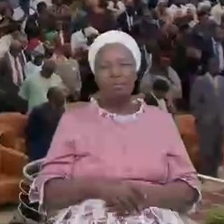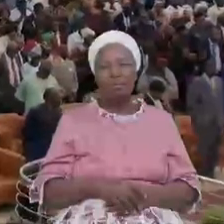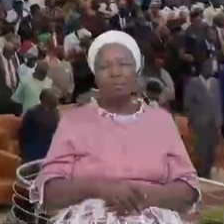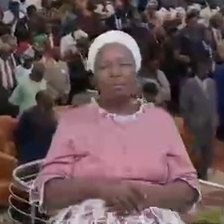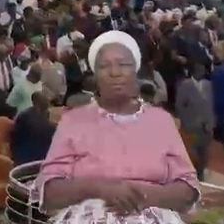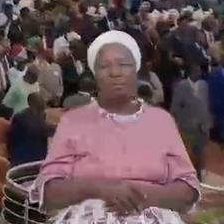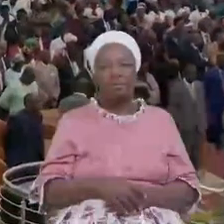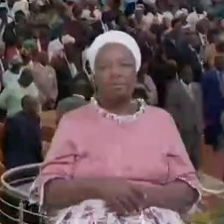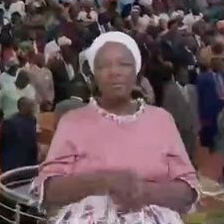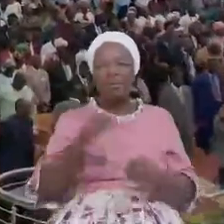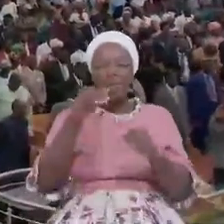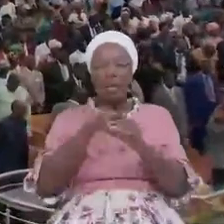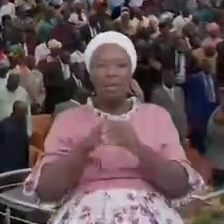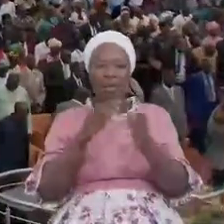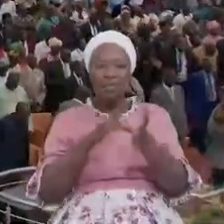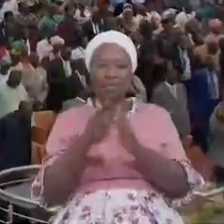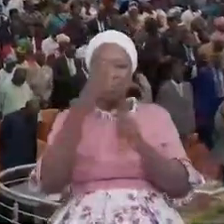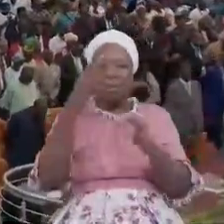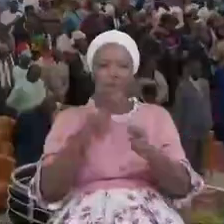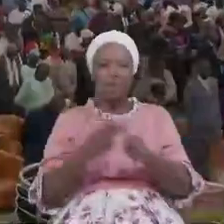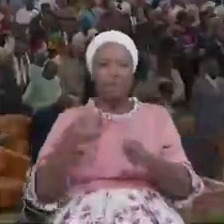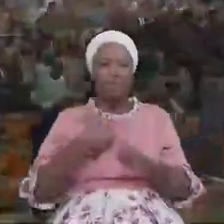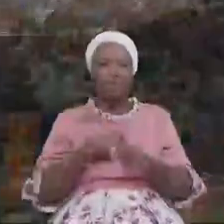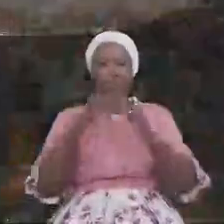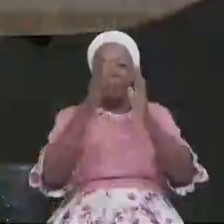Au nom de Jésus, nous prions.